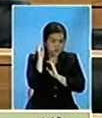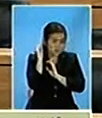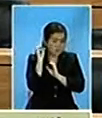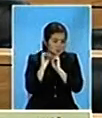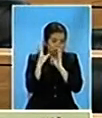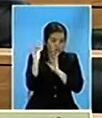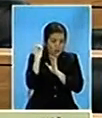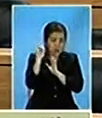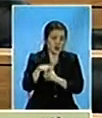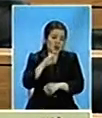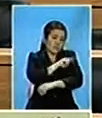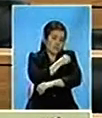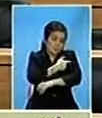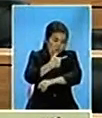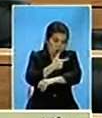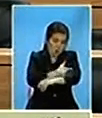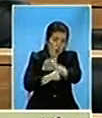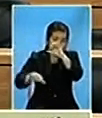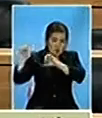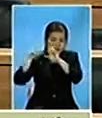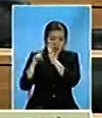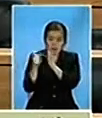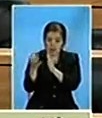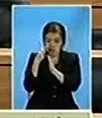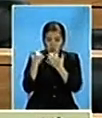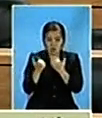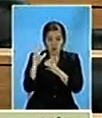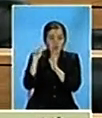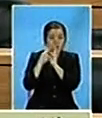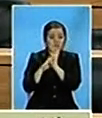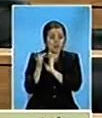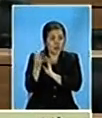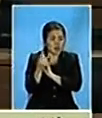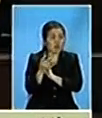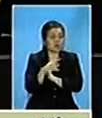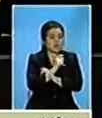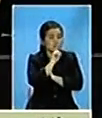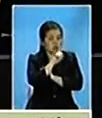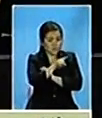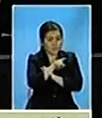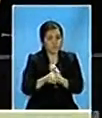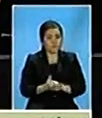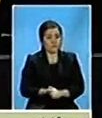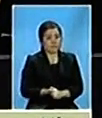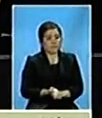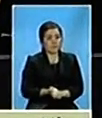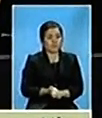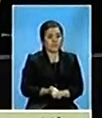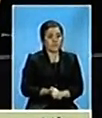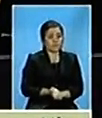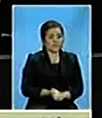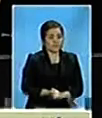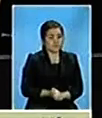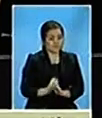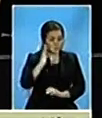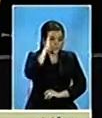ย์แผนปัจจุบันมีระเบียบหรือข้อบังคับที่ว่านี่หรือไม่ครับ ตอบชัดๆนะครับเดี๋ยวเอาใครดีครับหมอเฉลิมชั